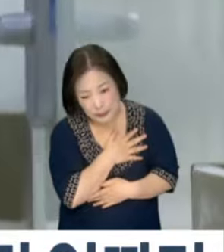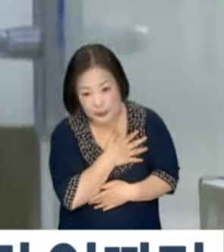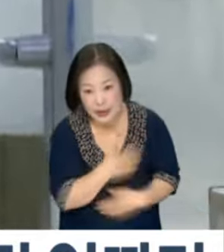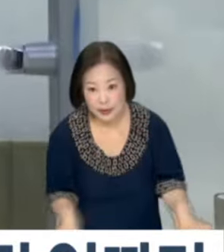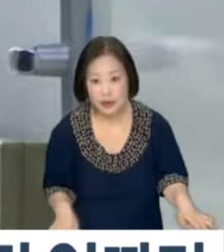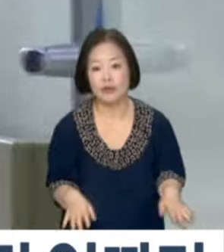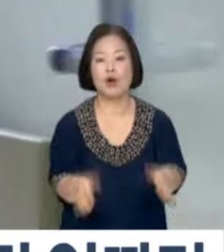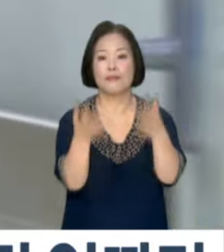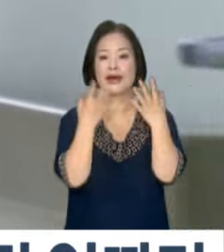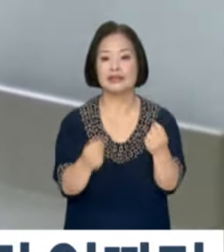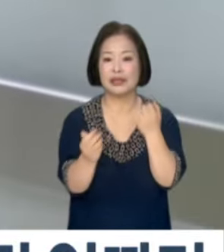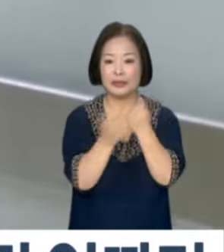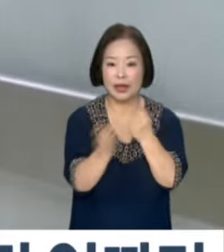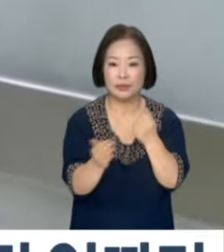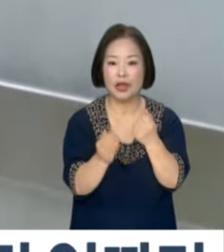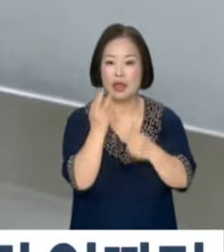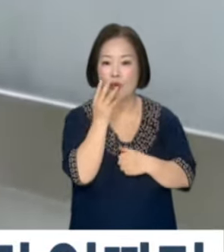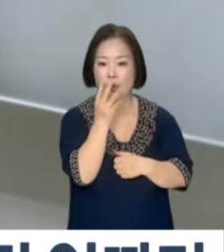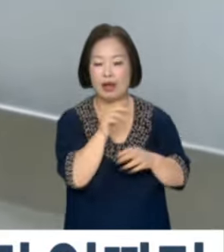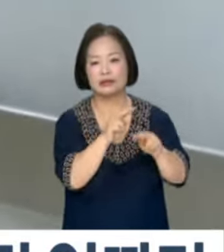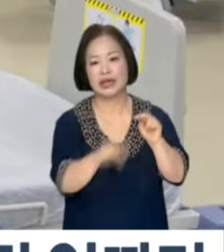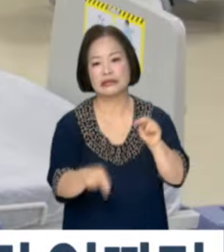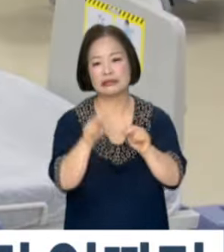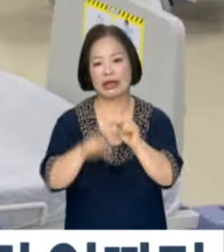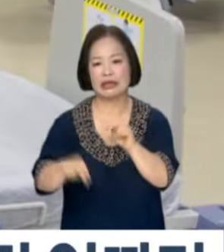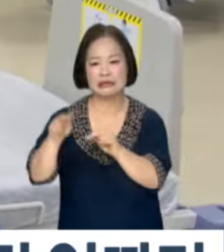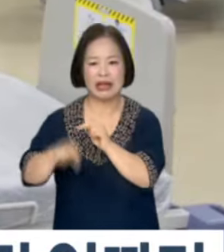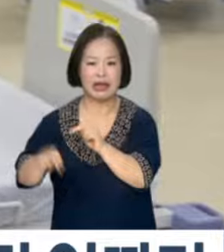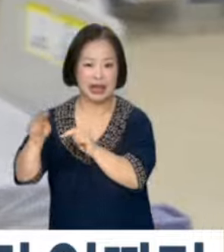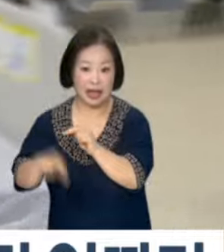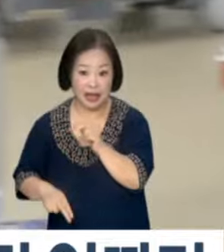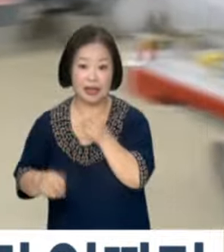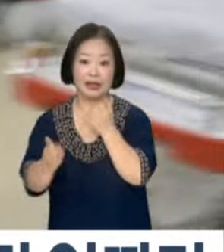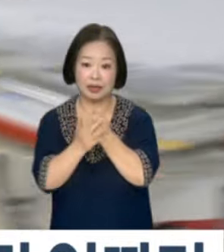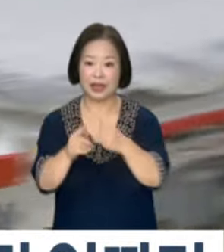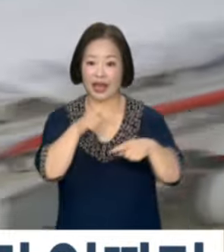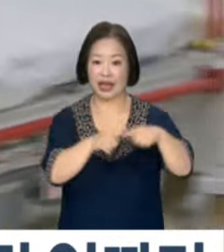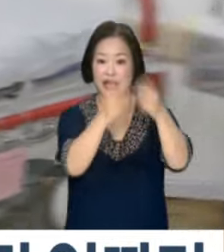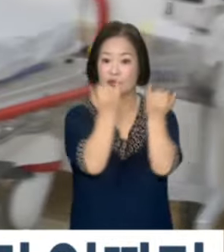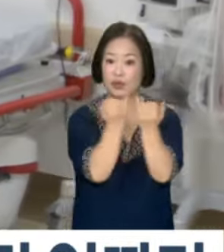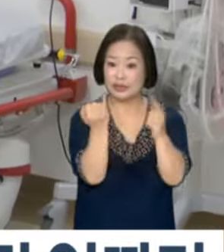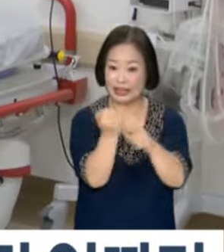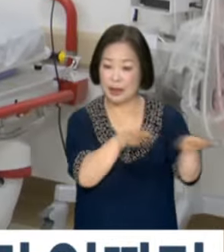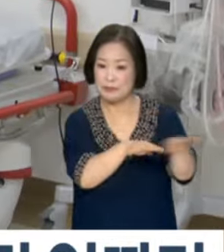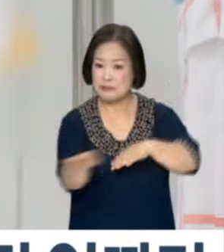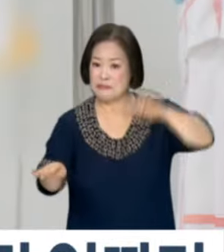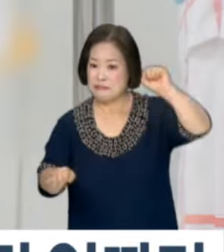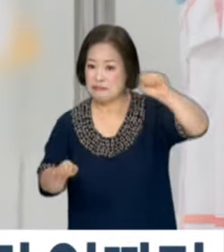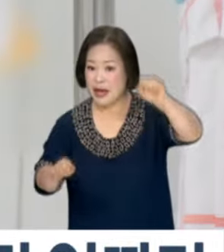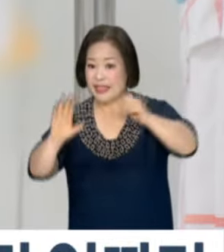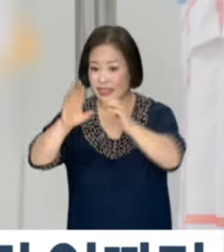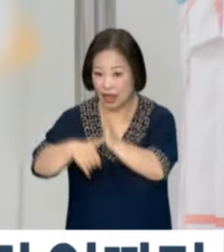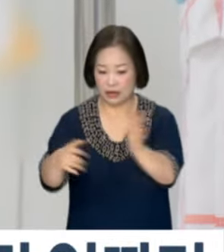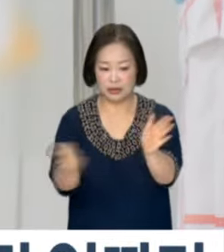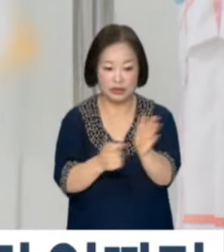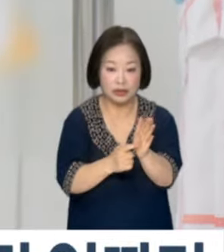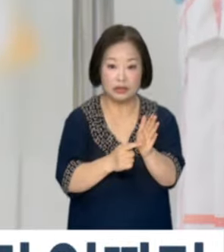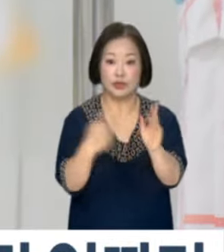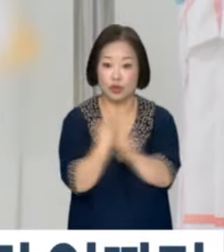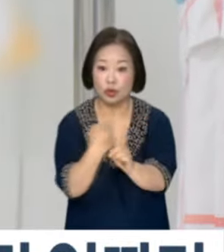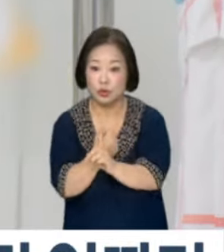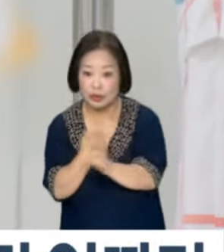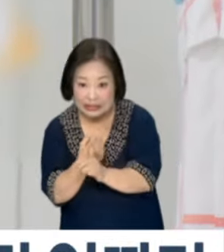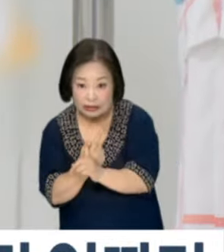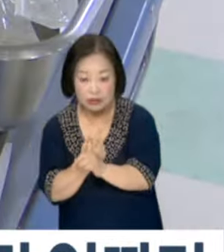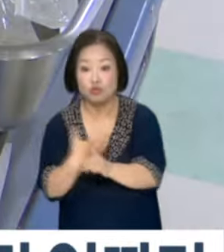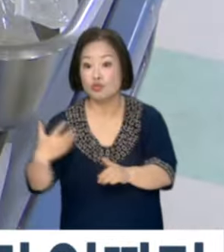전문의들의 조용한 사직이 따르고 있습니다 여기에 간호사들이 파업에 돌입하면 응급 처치 이후 진료에